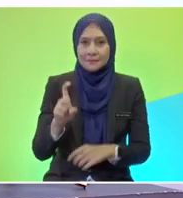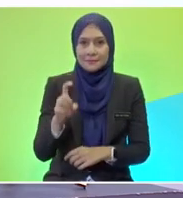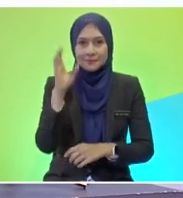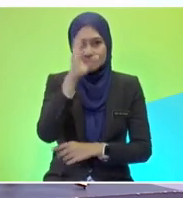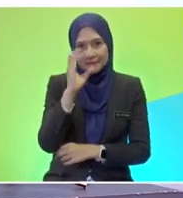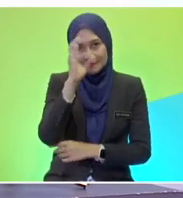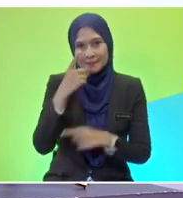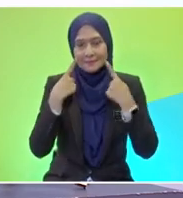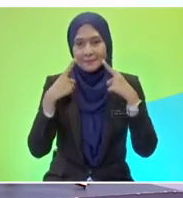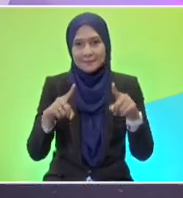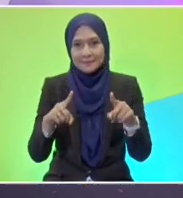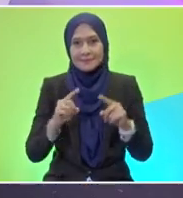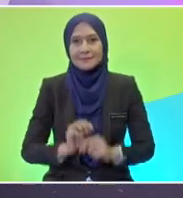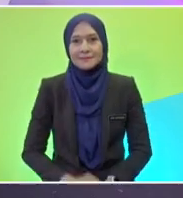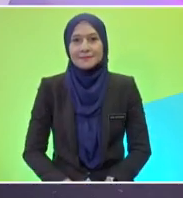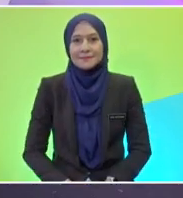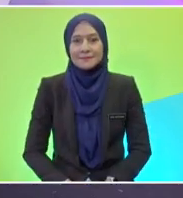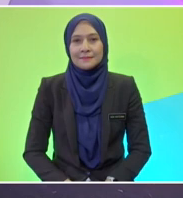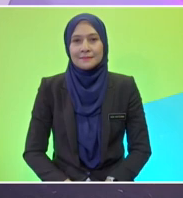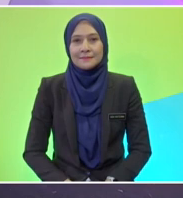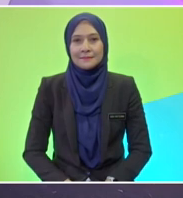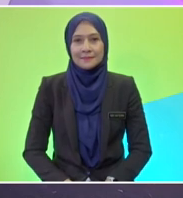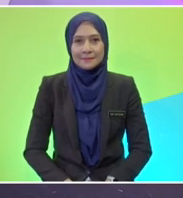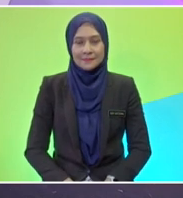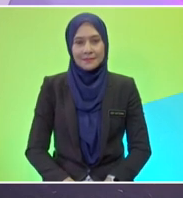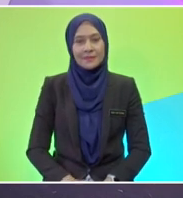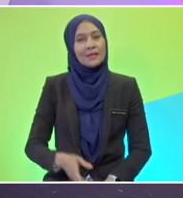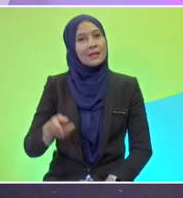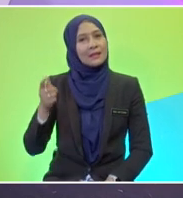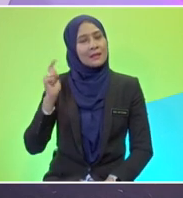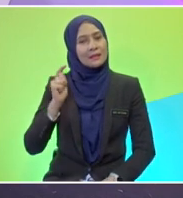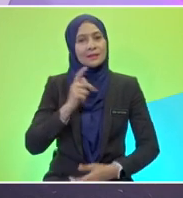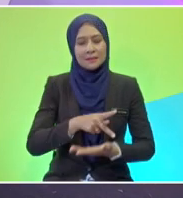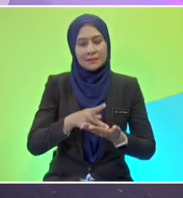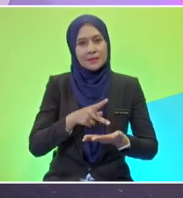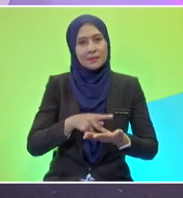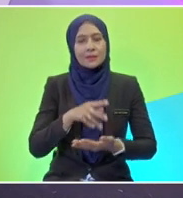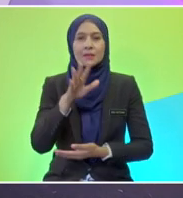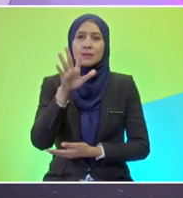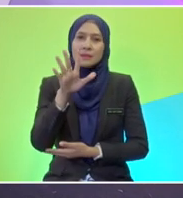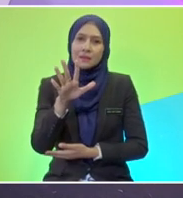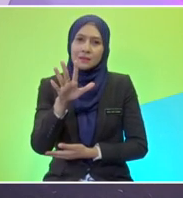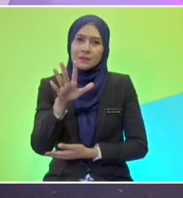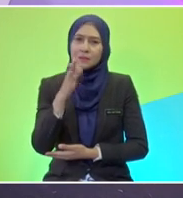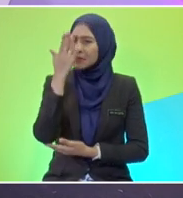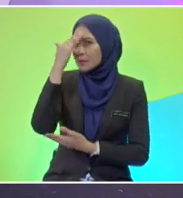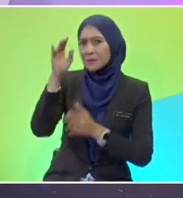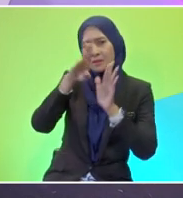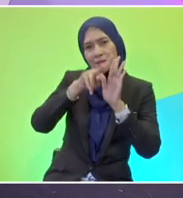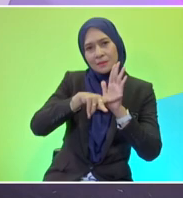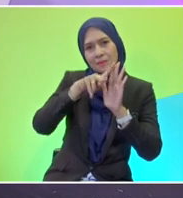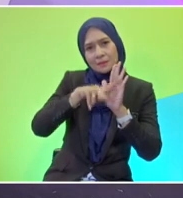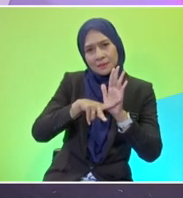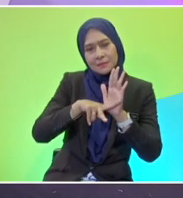jawapan, Kak Fika. Baiklah, cikgu. Jadi sebentar tadi yang kita kira 5, lepas tu bagi kurang sampai tinggal berapa tadi? 3